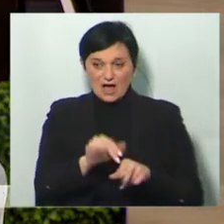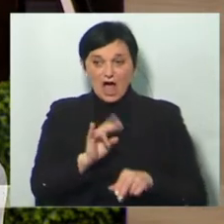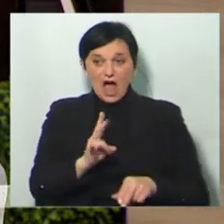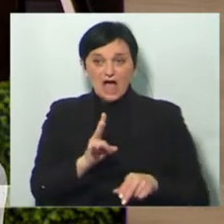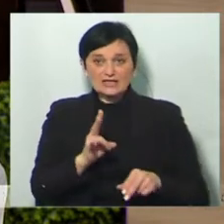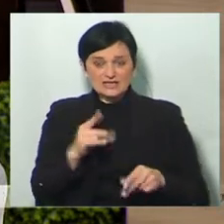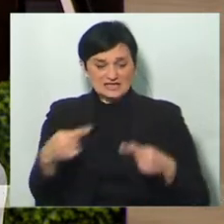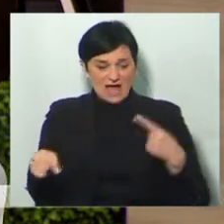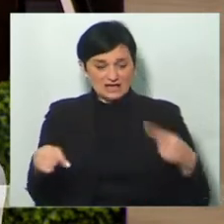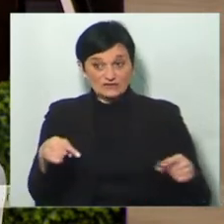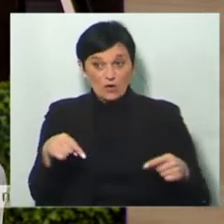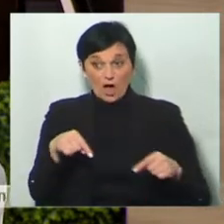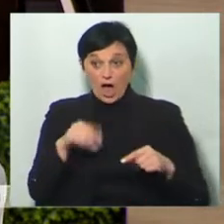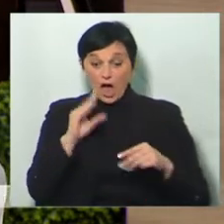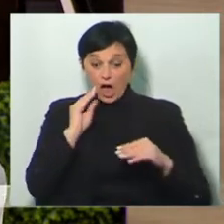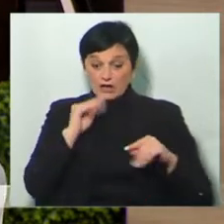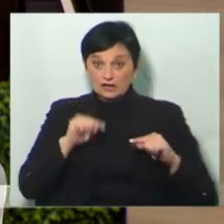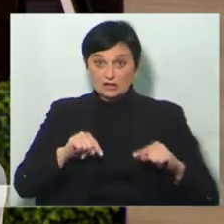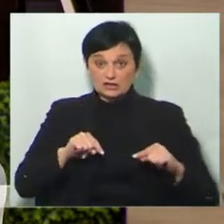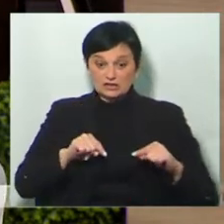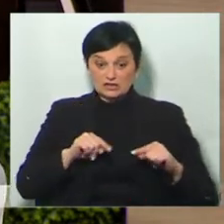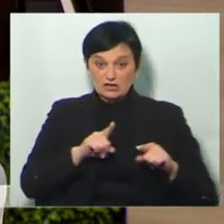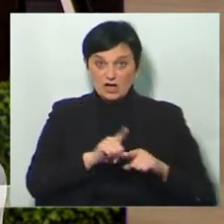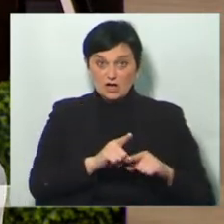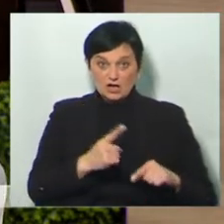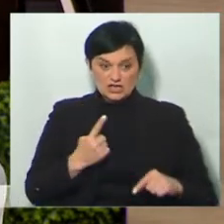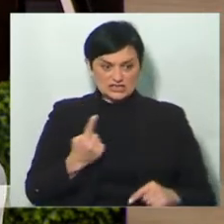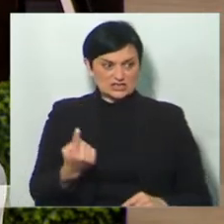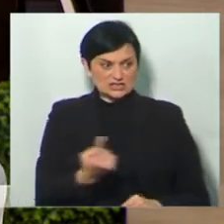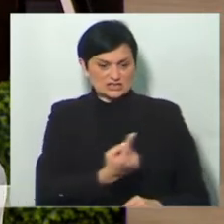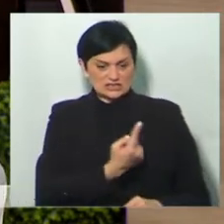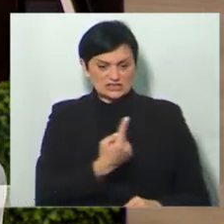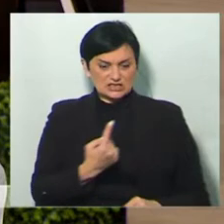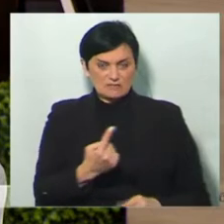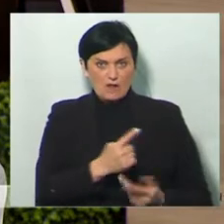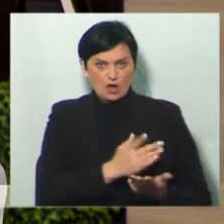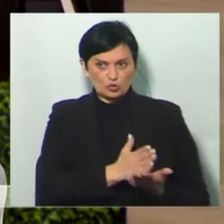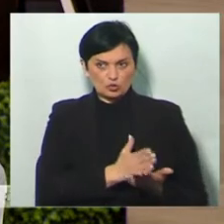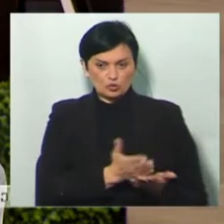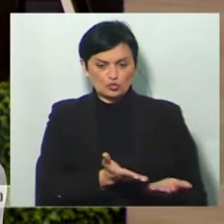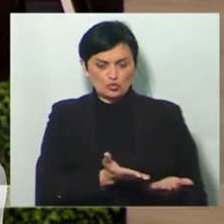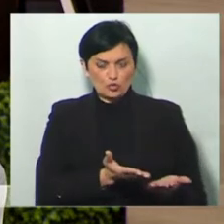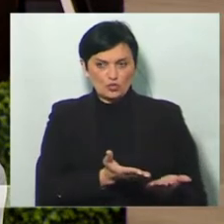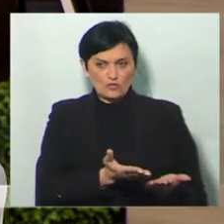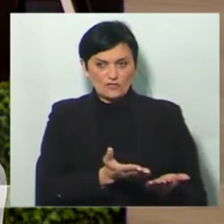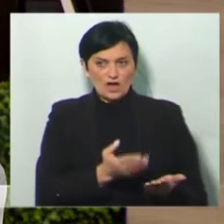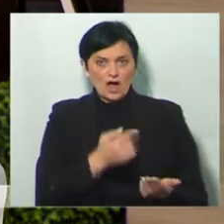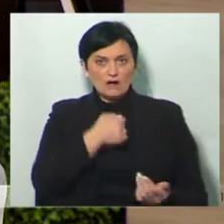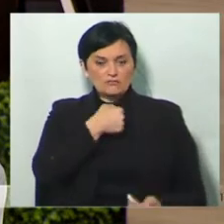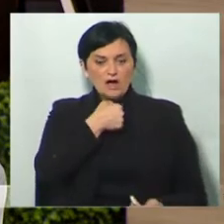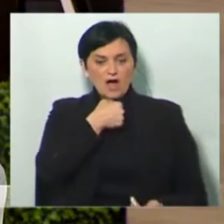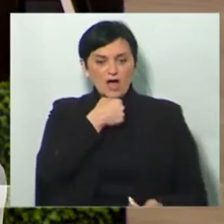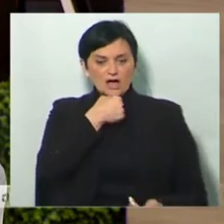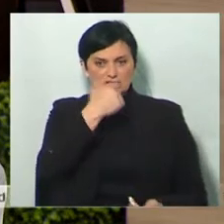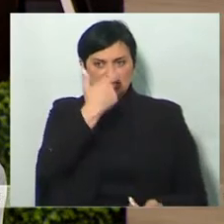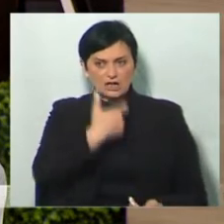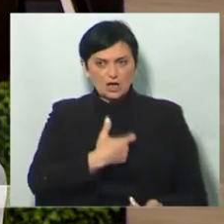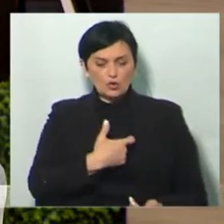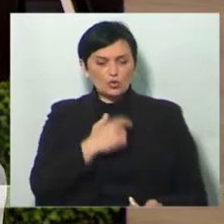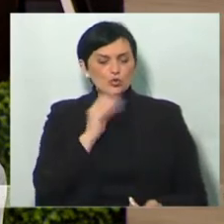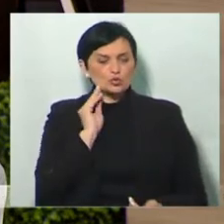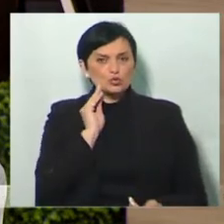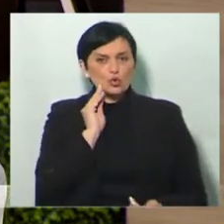თუნდაც განსხვავებული. Აქ როდესაც ესეთი სიმარტოვეა, ხო, და ვთქვათ, თან ასაკში, როდესაც ხდება,